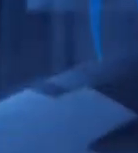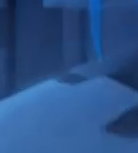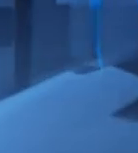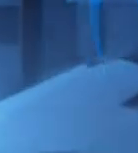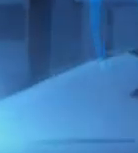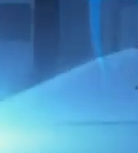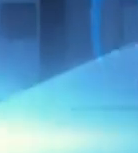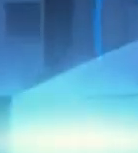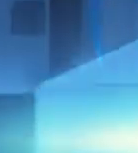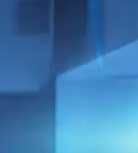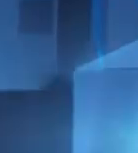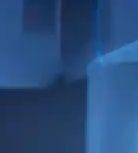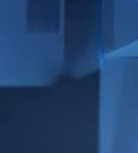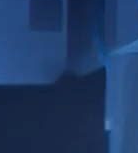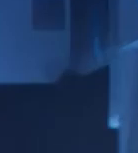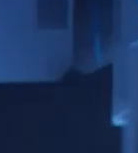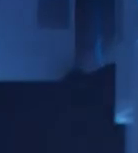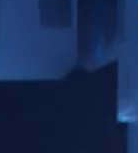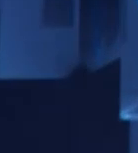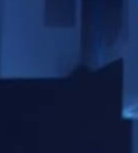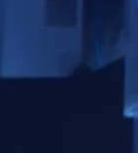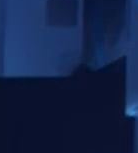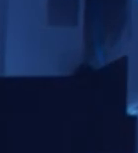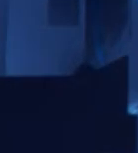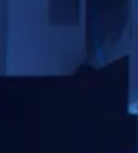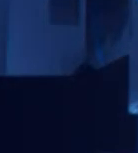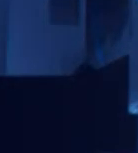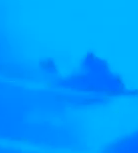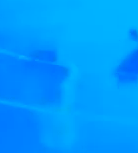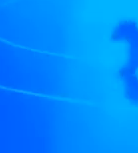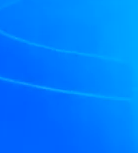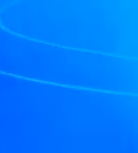Абзал Нусипов, телекомпания ЖТСУ, Талдыкурган.